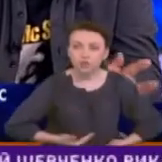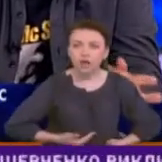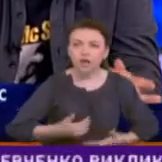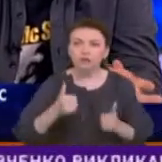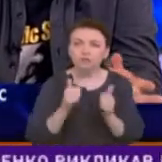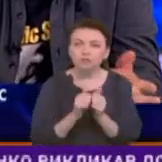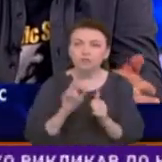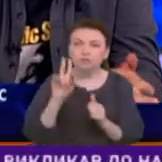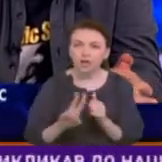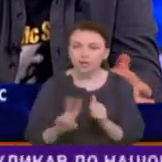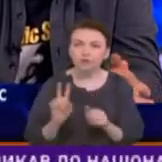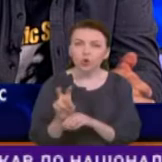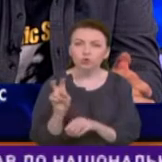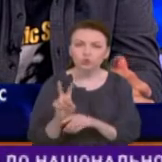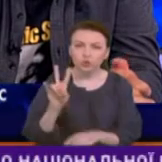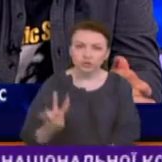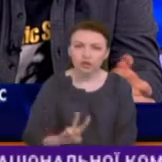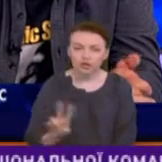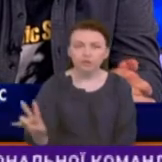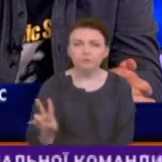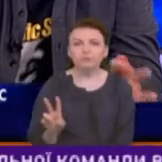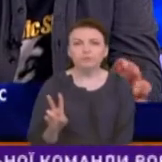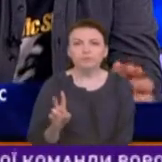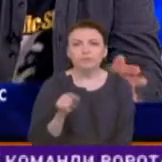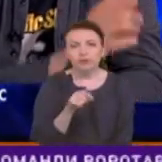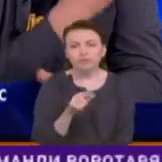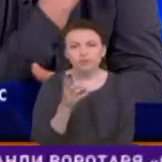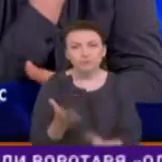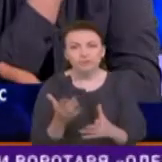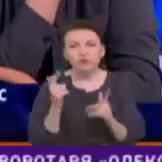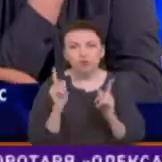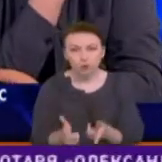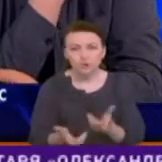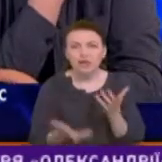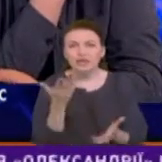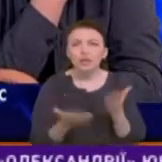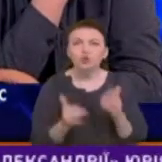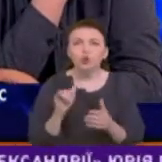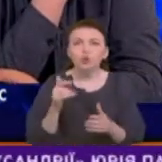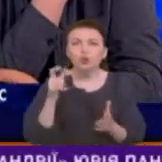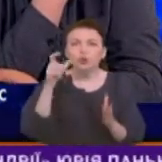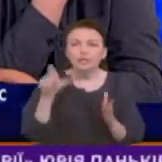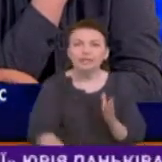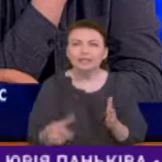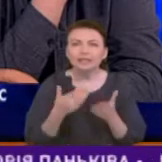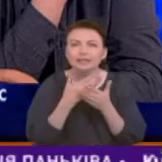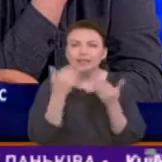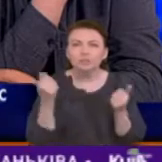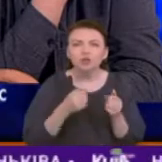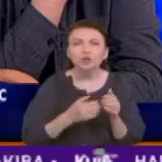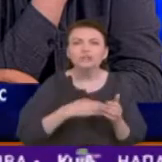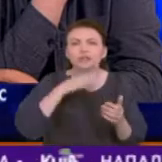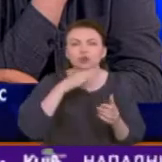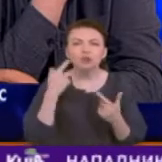біля церкви, ходжу до церкви. І ви, напевне, згодні, що якщо у людини немає достатньої